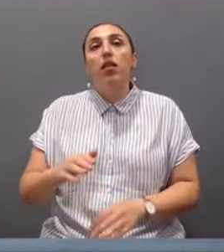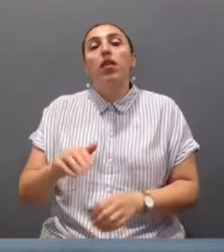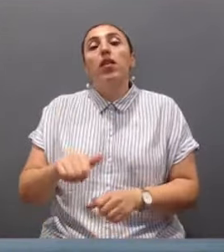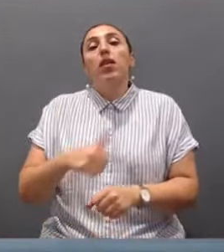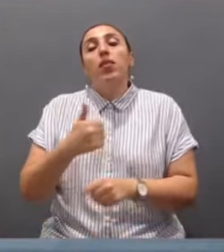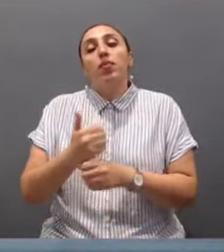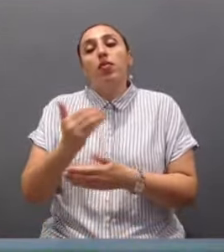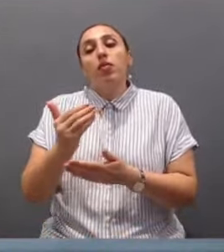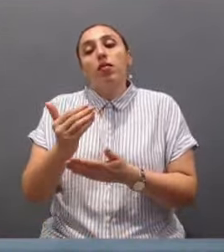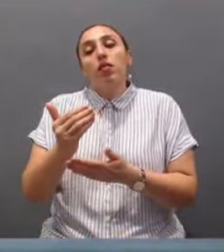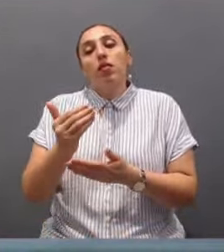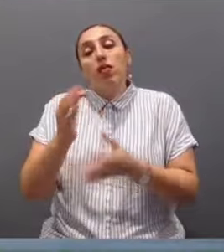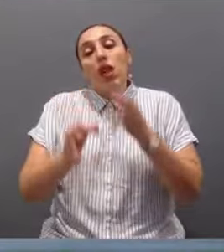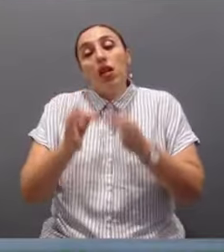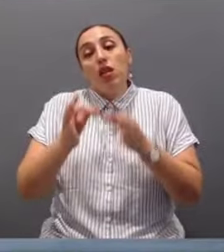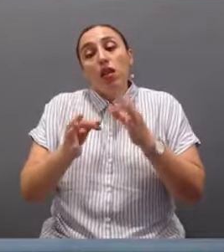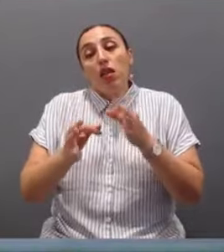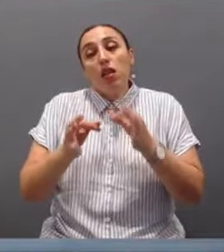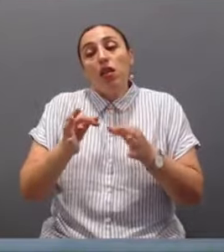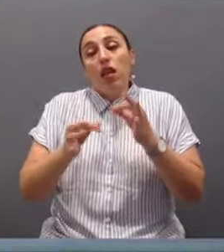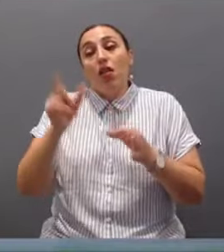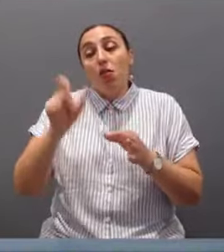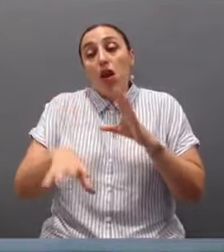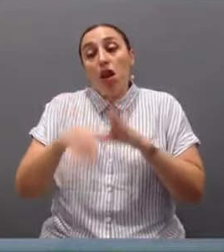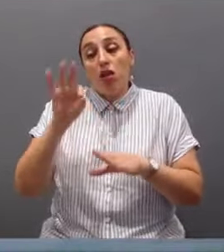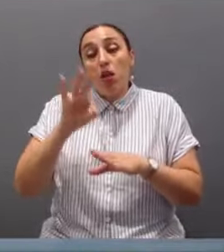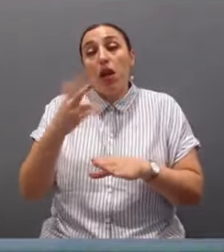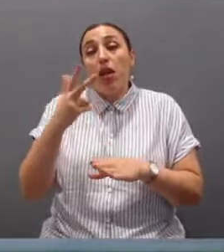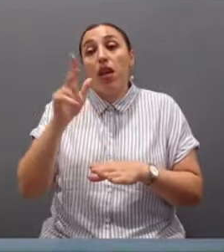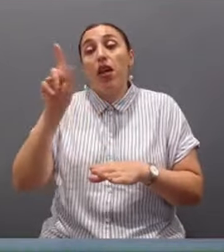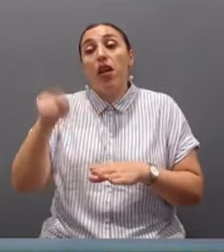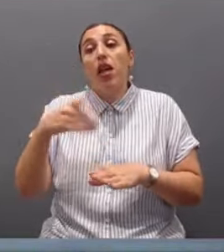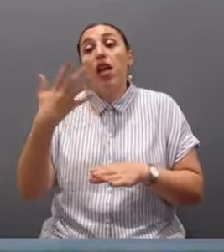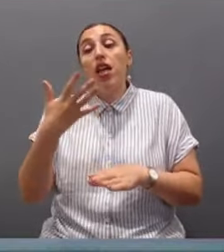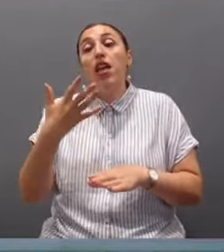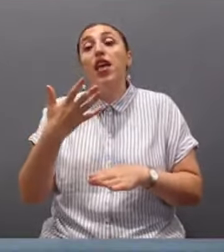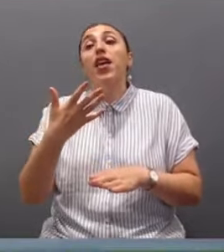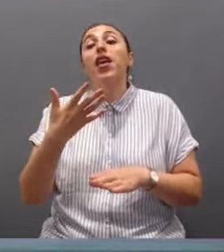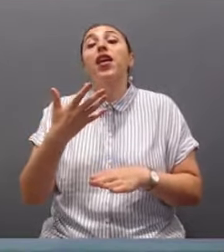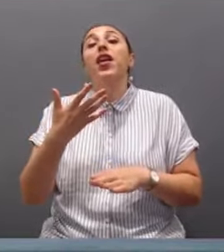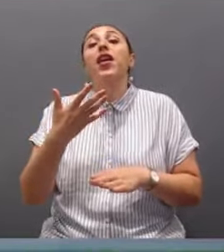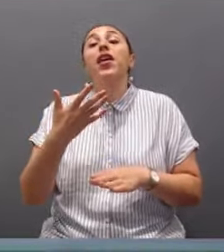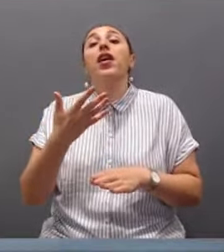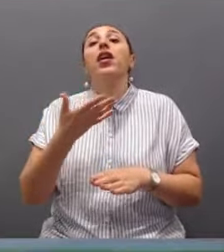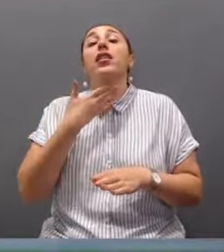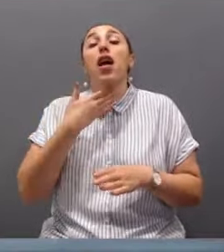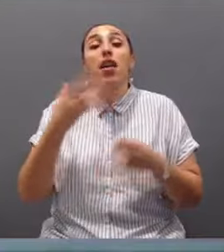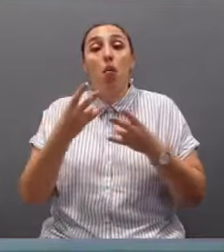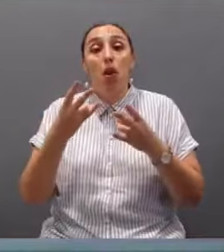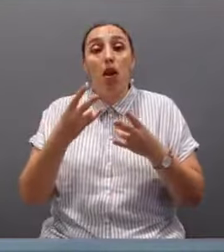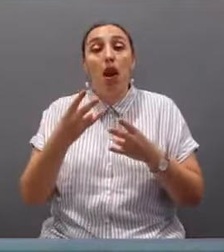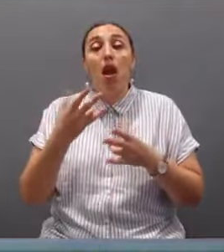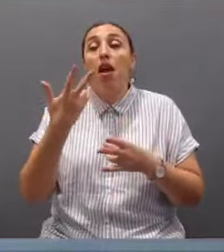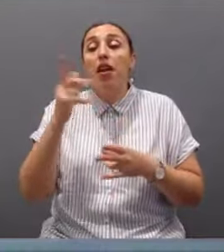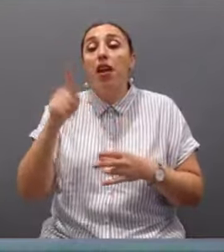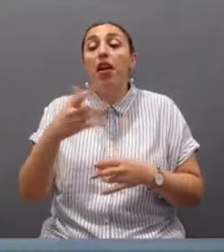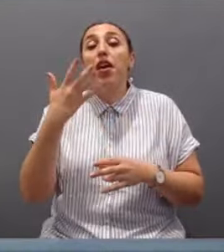դատարանի դատավոր ընտրելու համար 3/5-րդ էր, չէ՞, եթե պետք է 3/5-րդ, գործող սահմանադրությամբ անհասկանալի